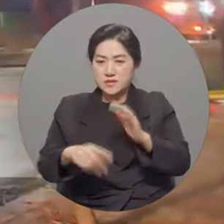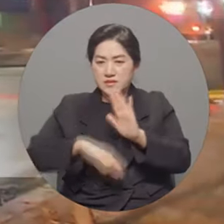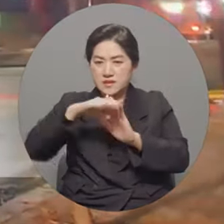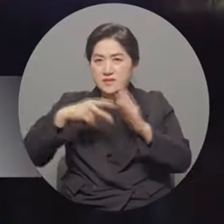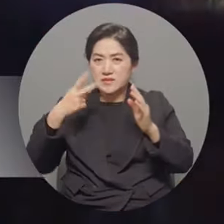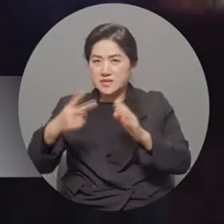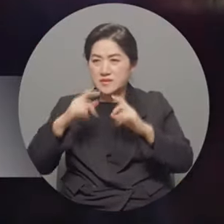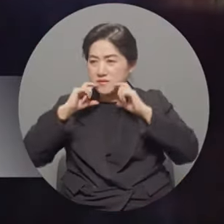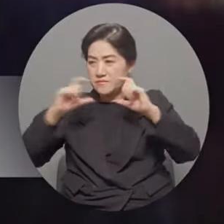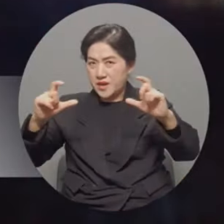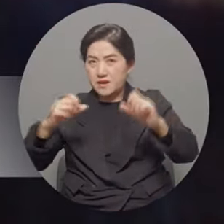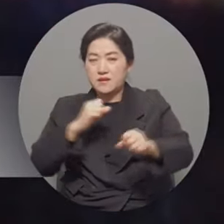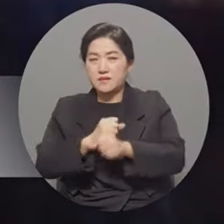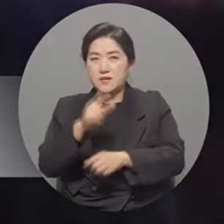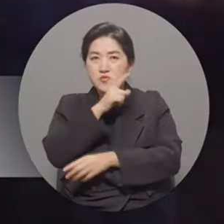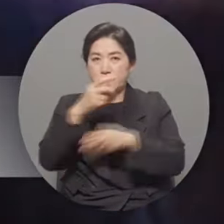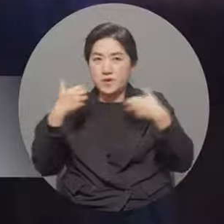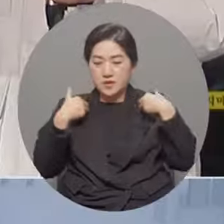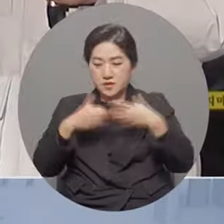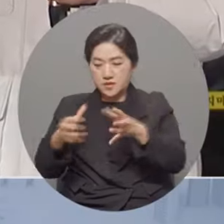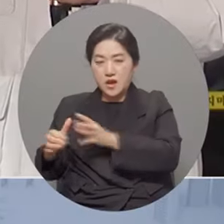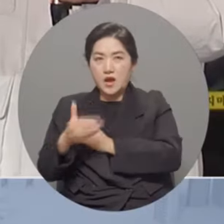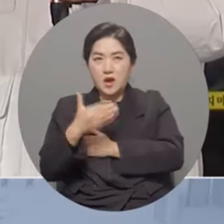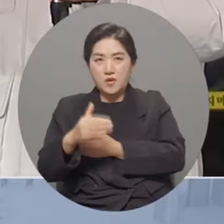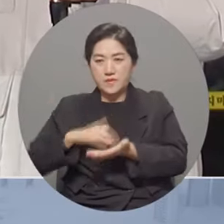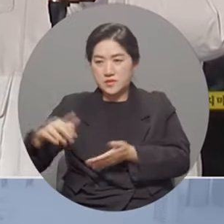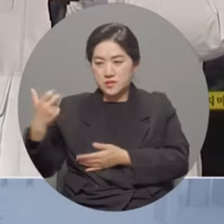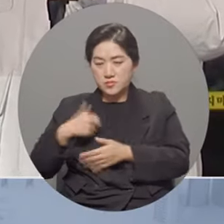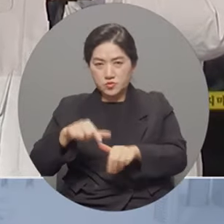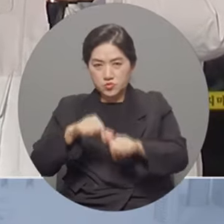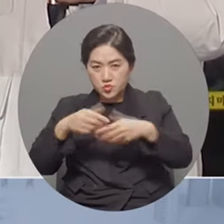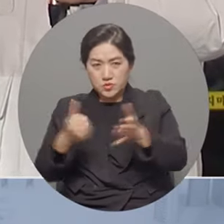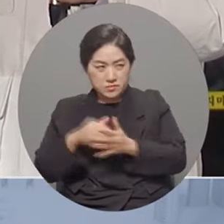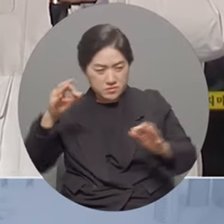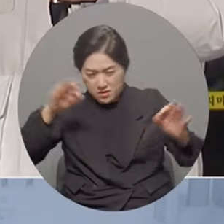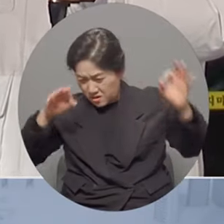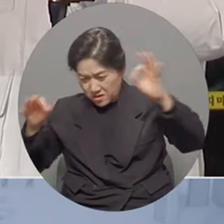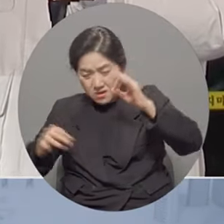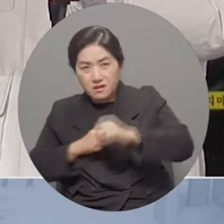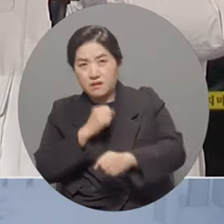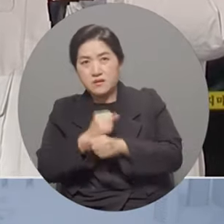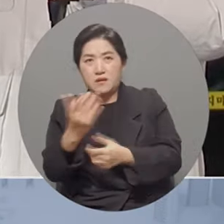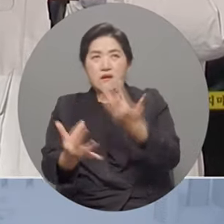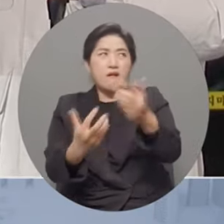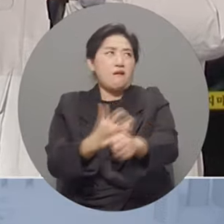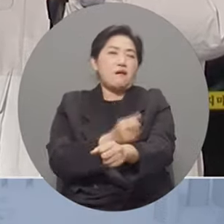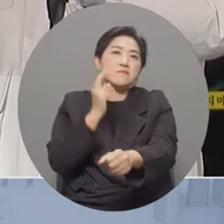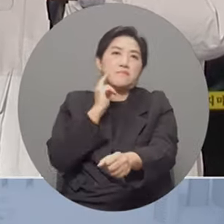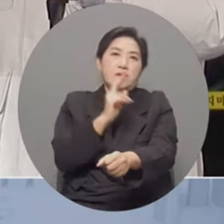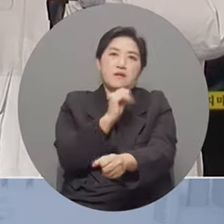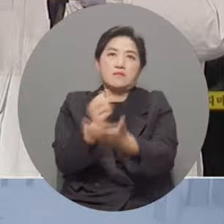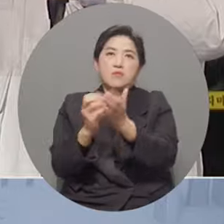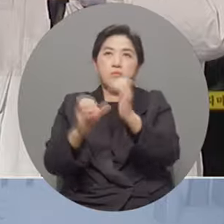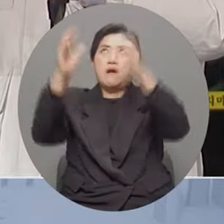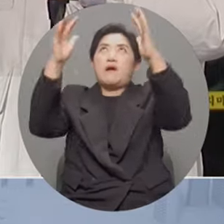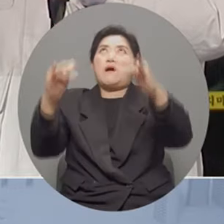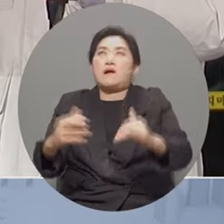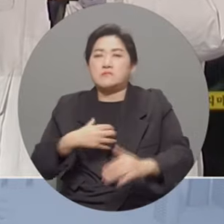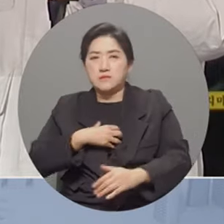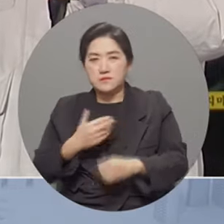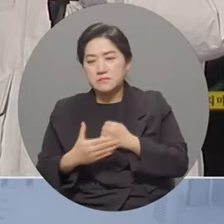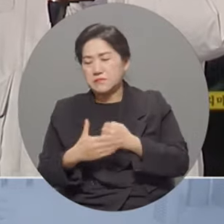발령한 소방당국은 9개 조, 70여 명으로 구조팀을 꾸려 수색에 나섰지만 불길이 너무 강한 데다 추가 붕괴 위험까지